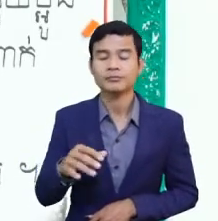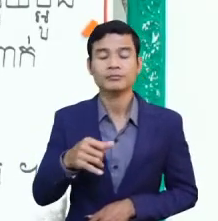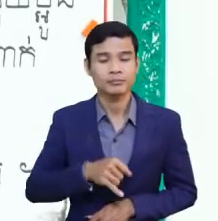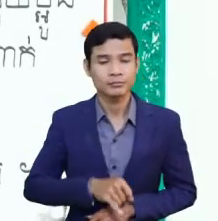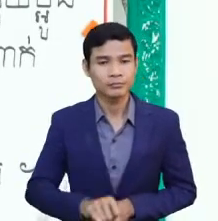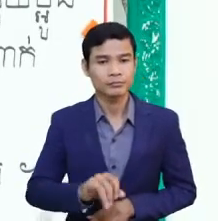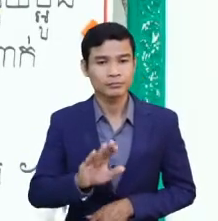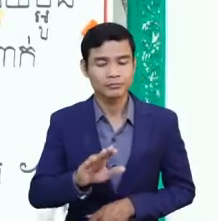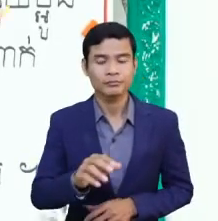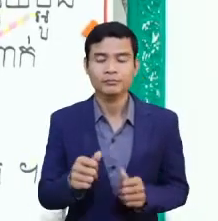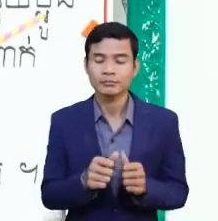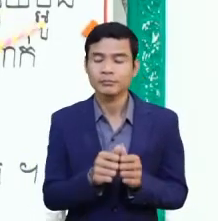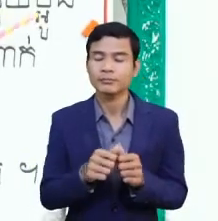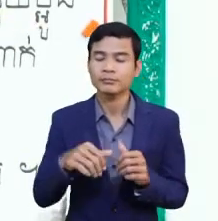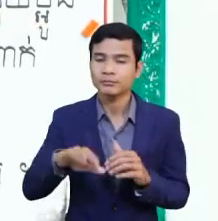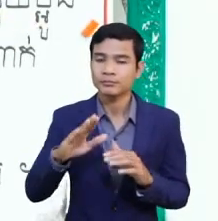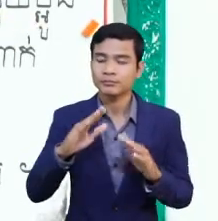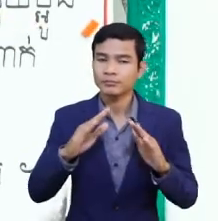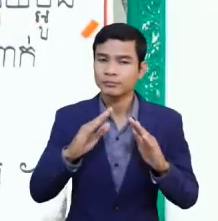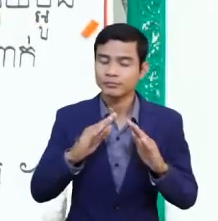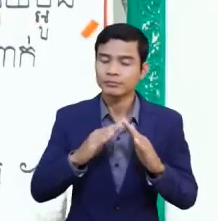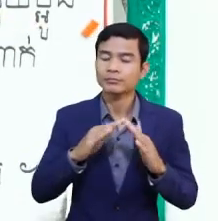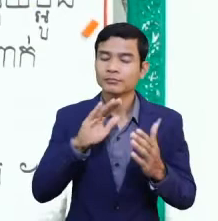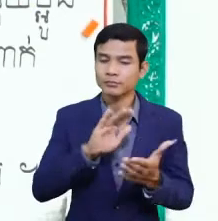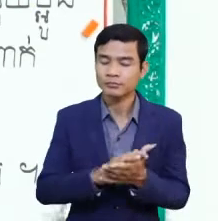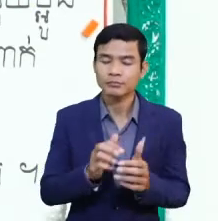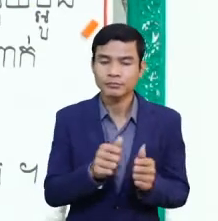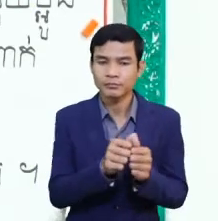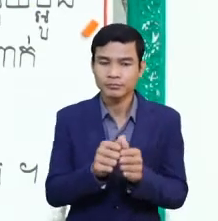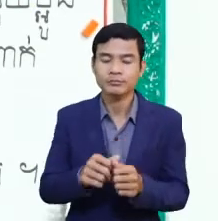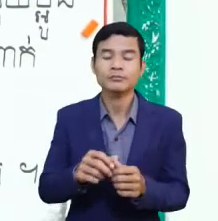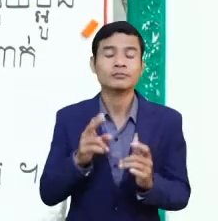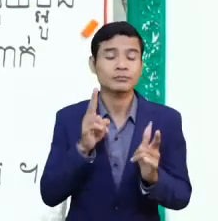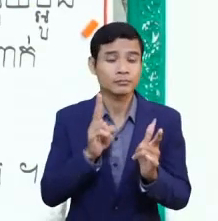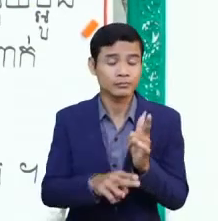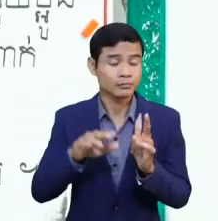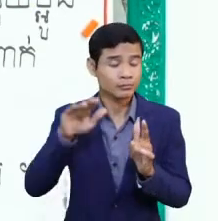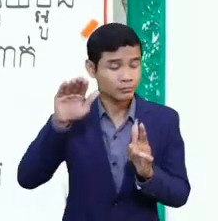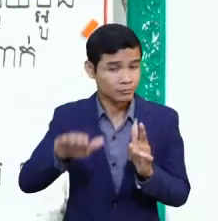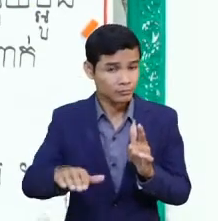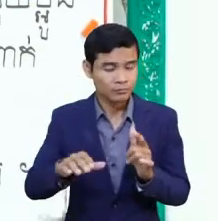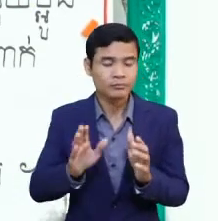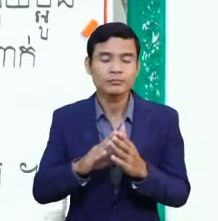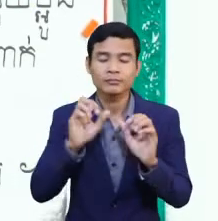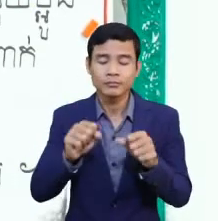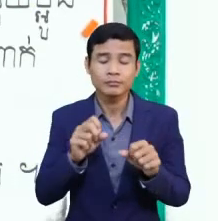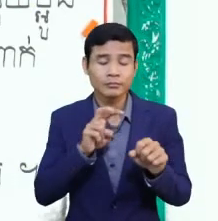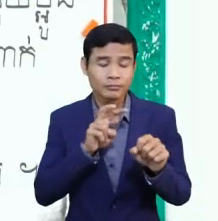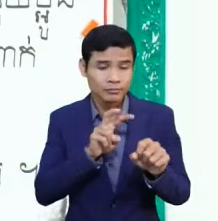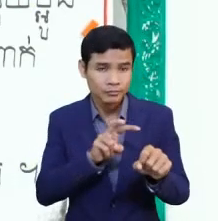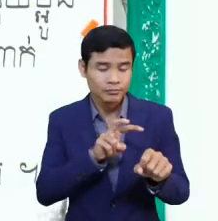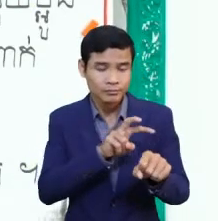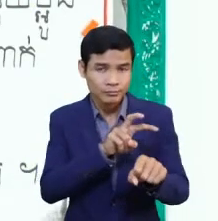con tơ chia mùi phổn hai mờ phổn phỏng nè